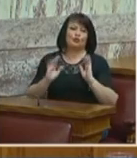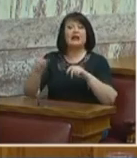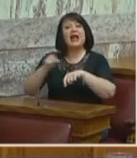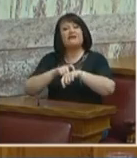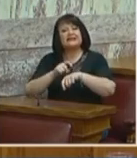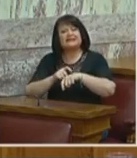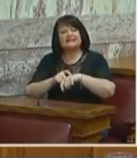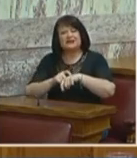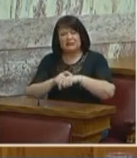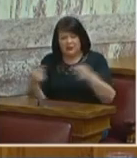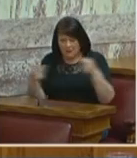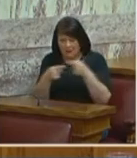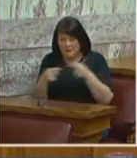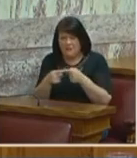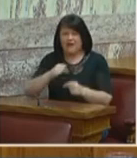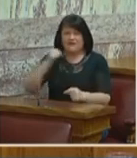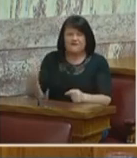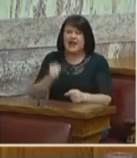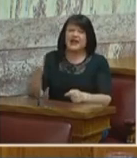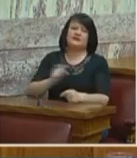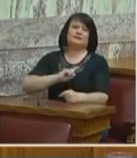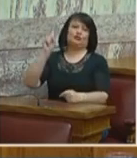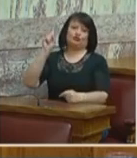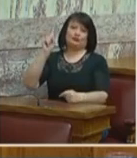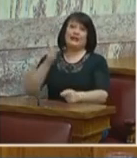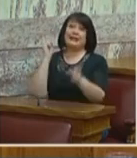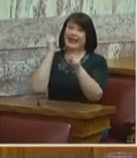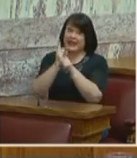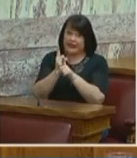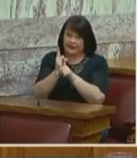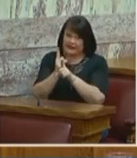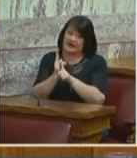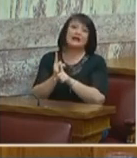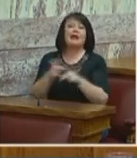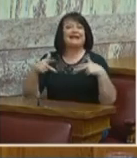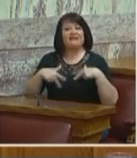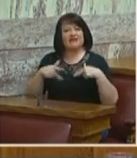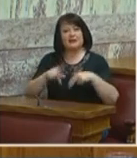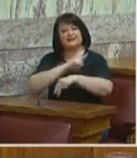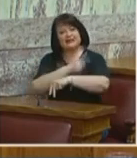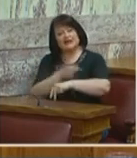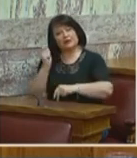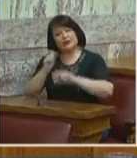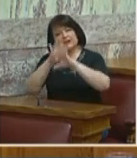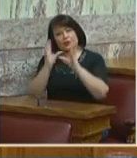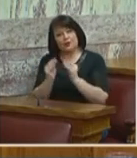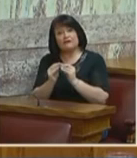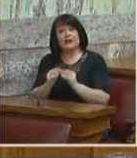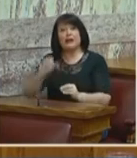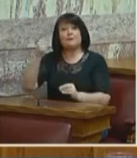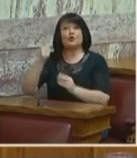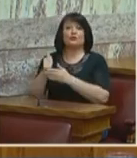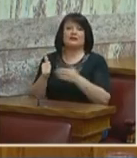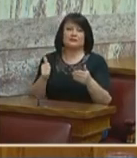φανατισμό και άλλες πολιτικές δυνάμεις. Και κυρίως οι δυνάμεις της κυβέρνησης πρώτη φορά αριστερά. Τώρα